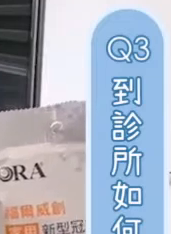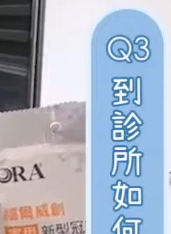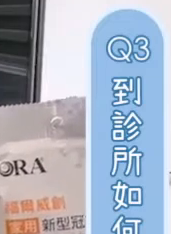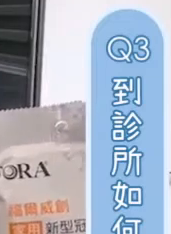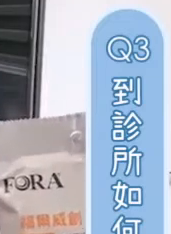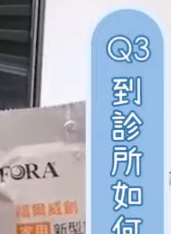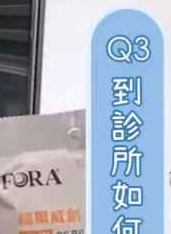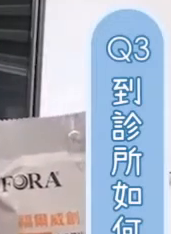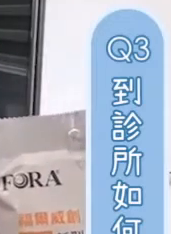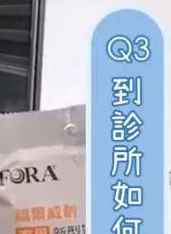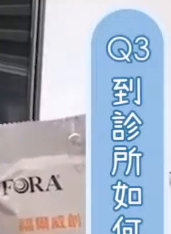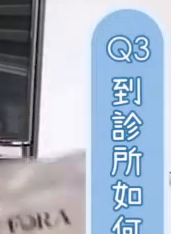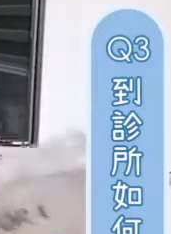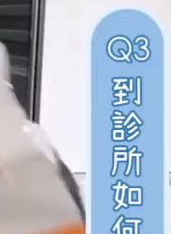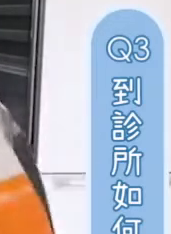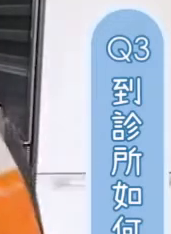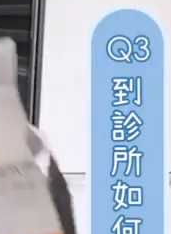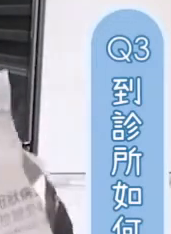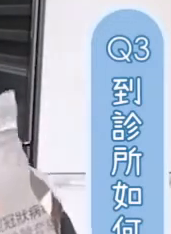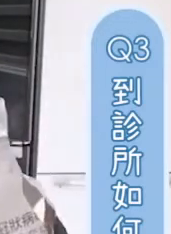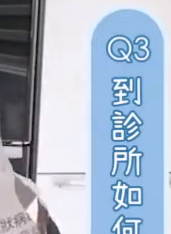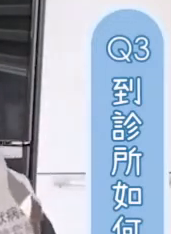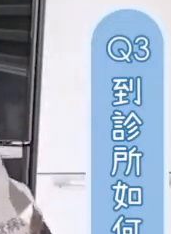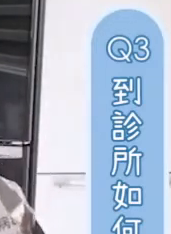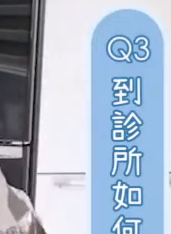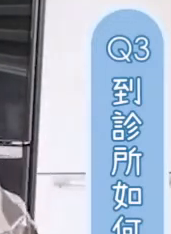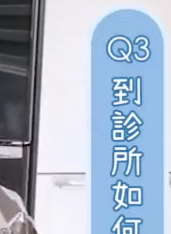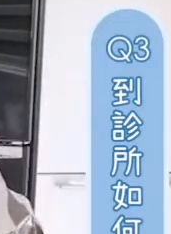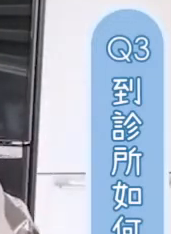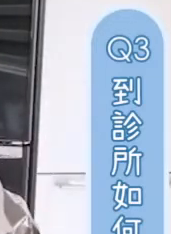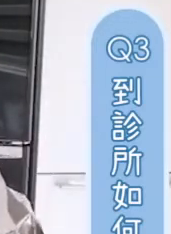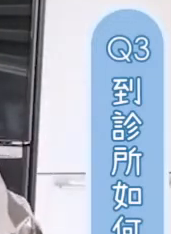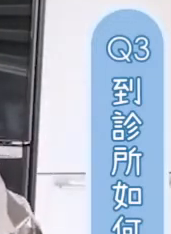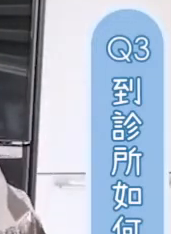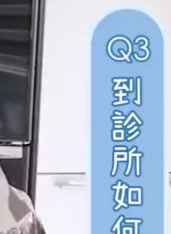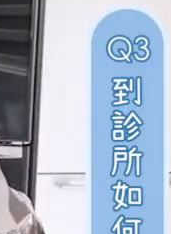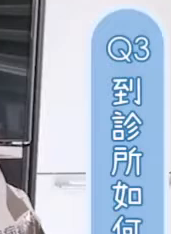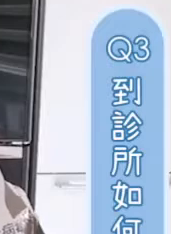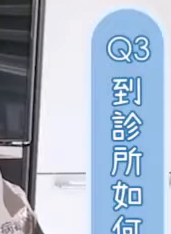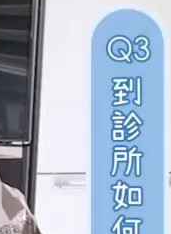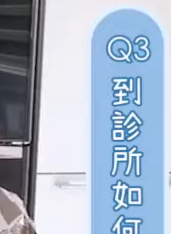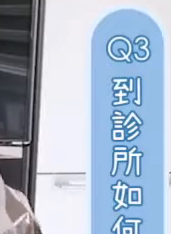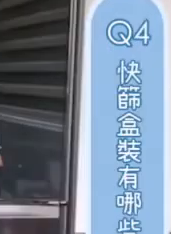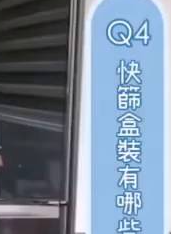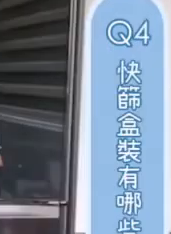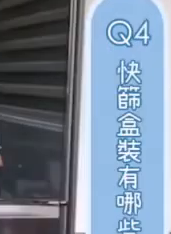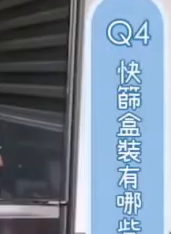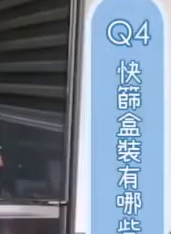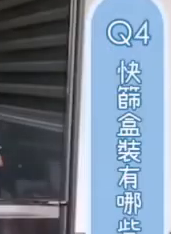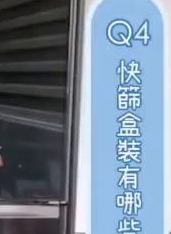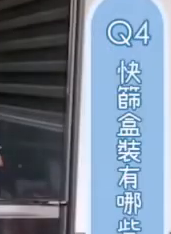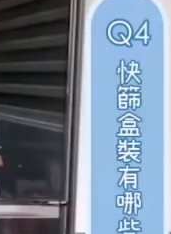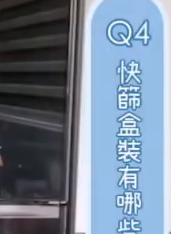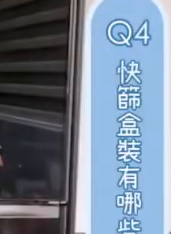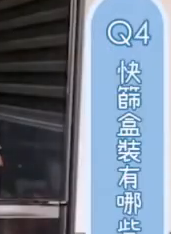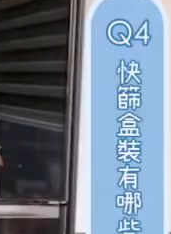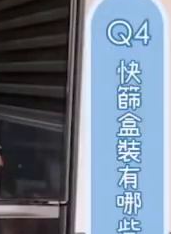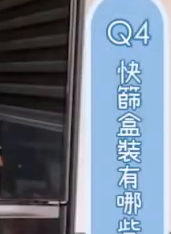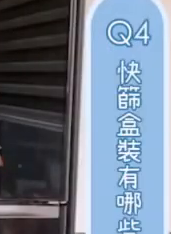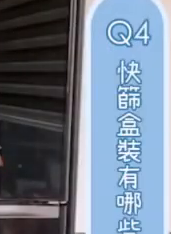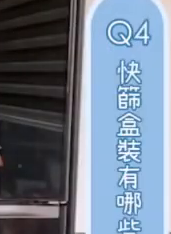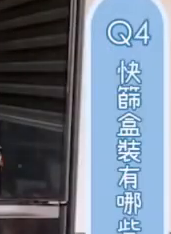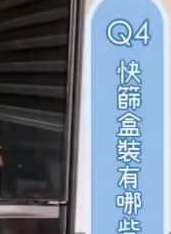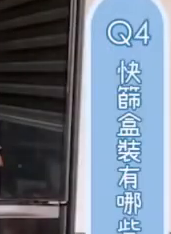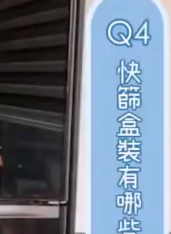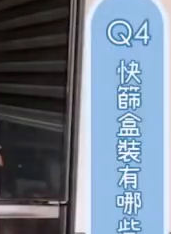作史，然后由医师来评估说他要给你这个快筛包还是就是帮你转诊去做采检。那我们打开的话就是会有这